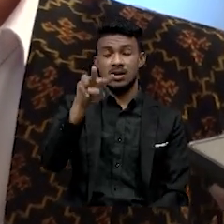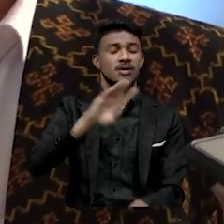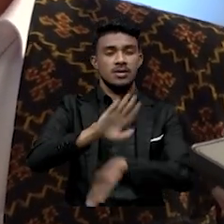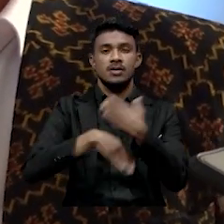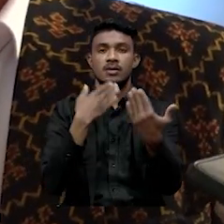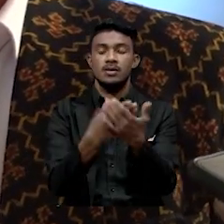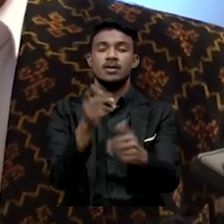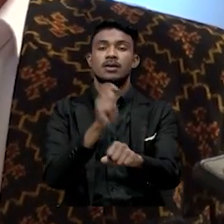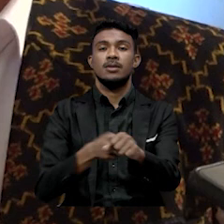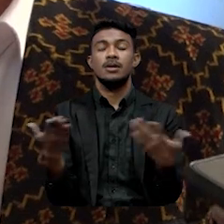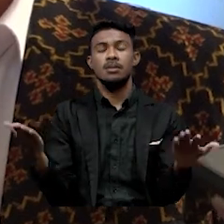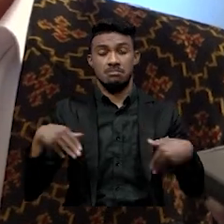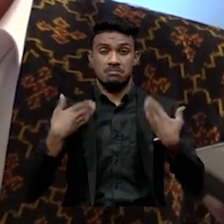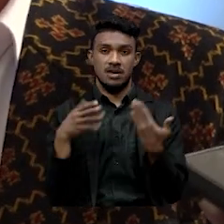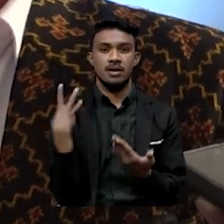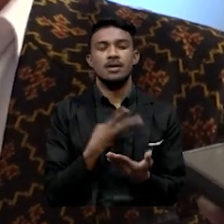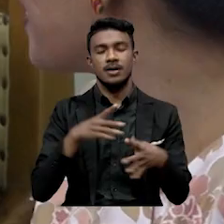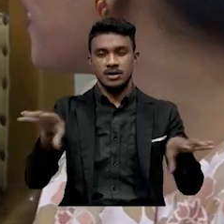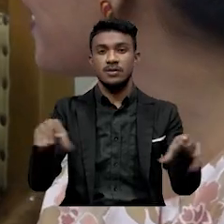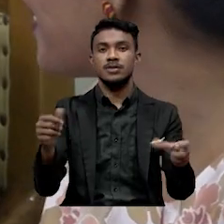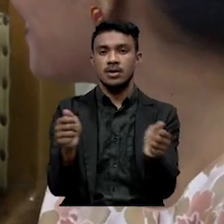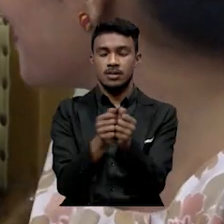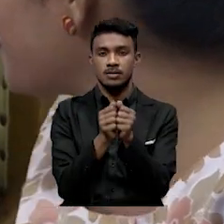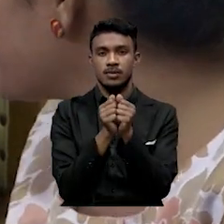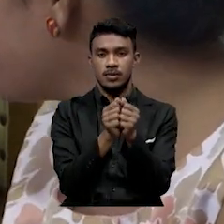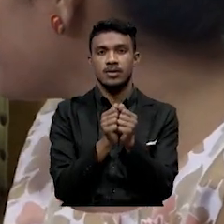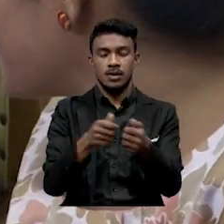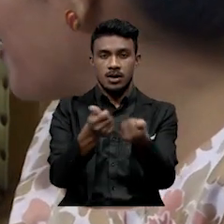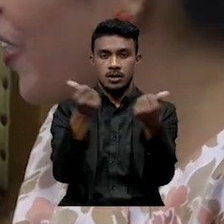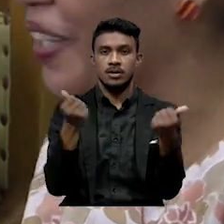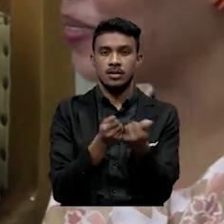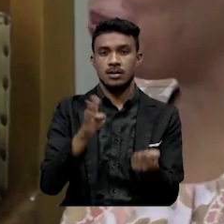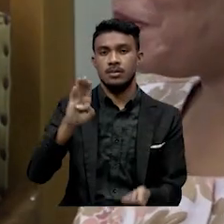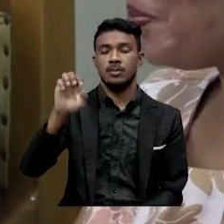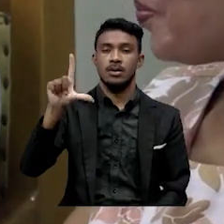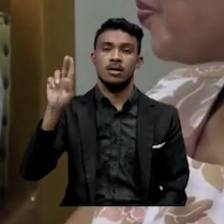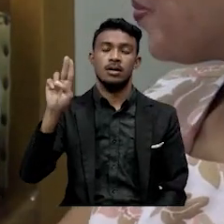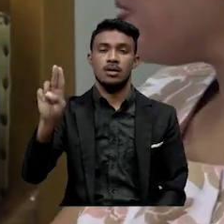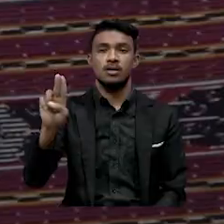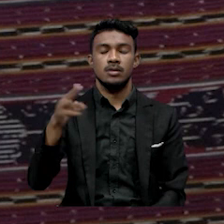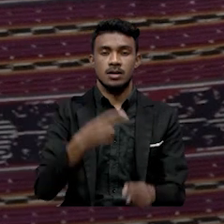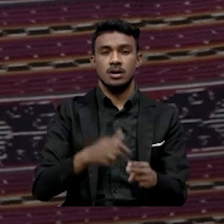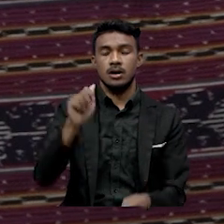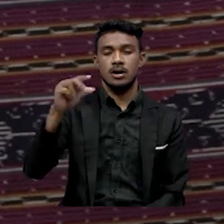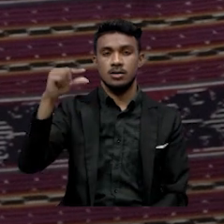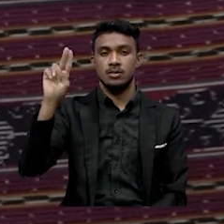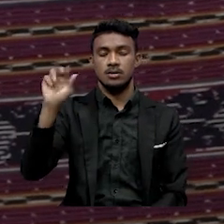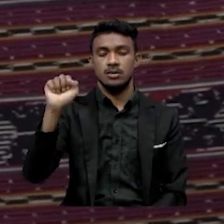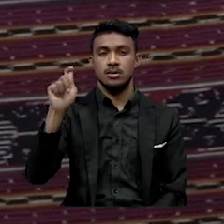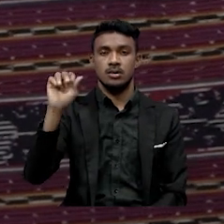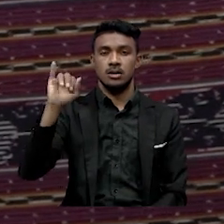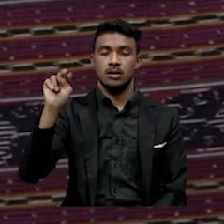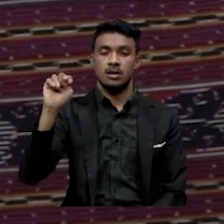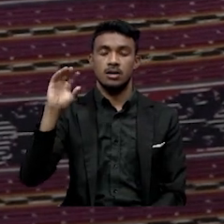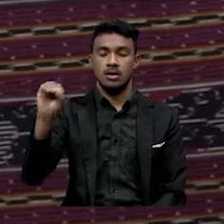opportunity apa yang harus bisa kita kerjakan bersama administrador Belu Atambua atau link Agustinus appreciate for ini angkot